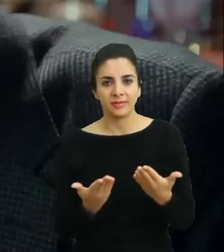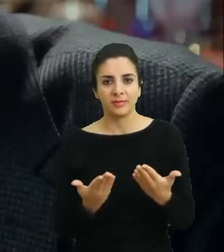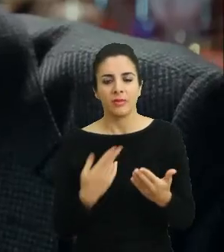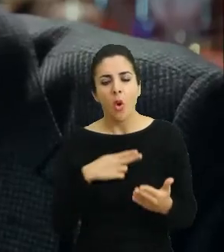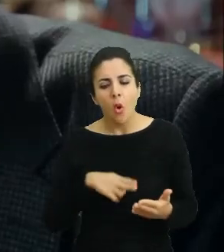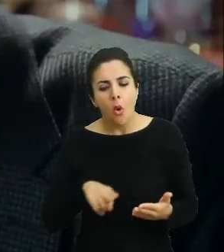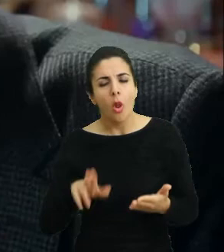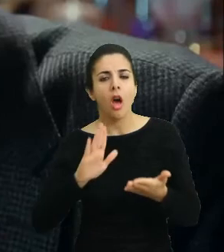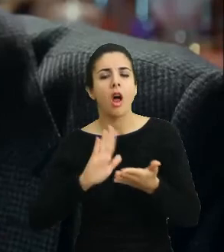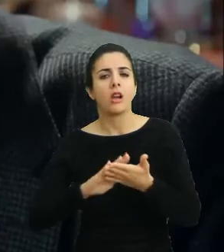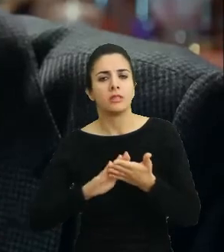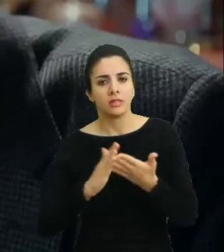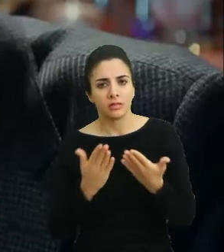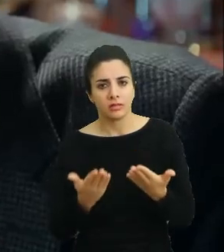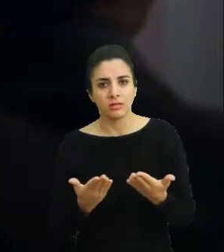Yoldaşım.